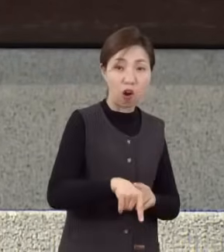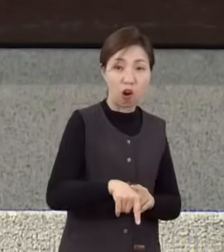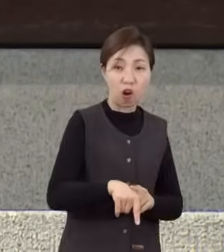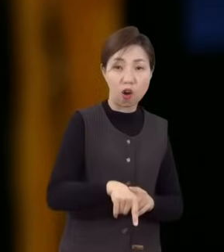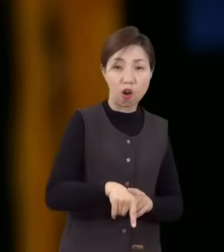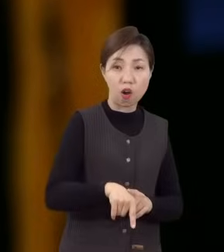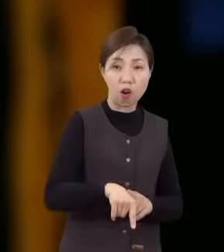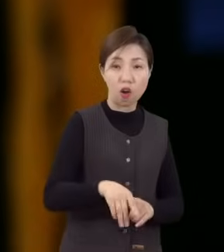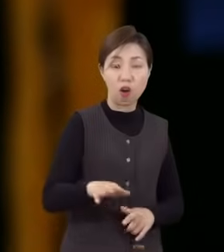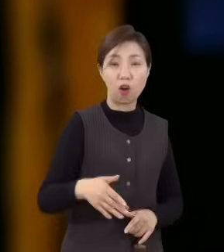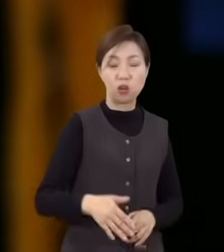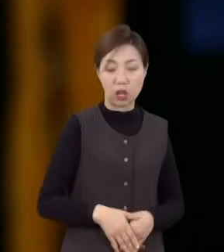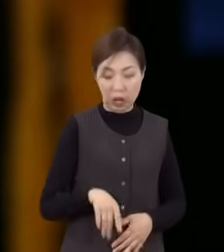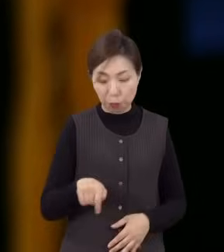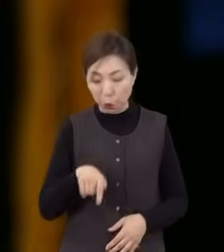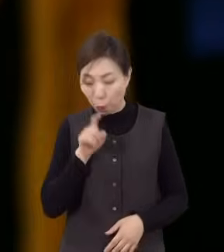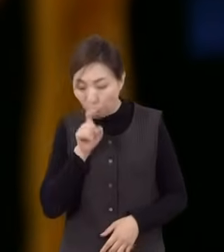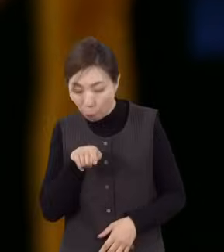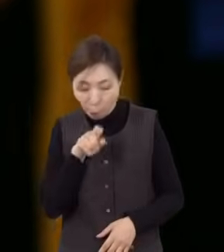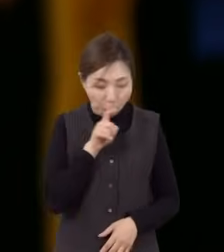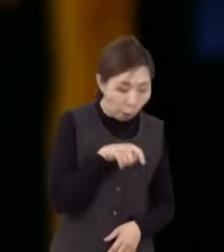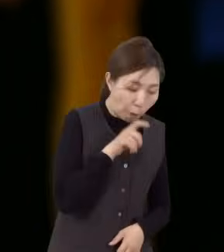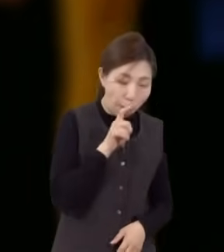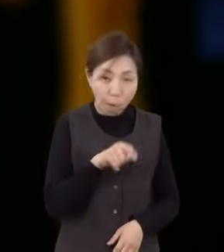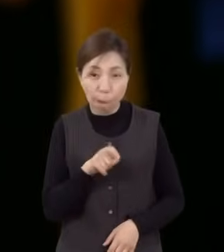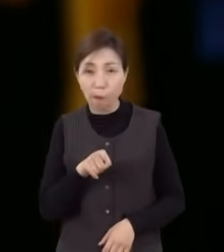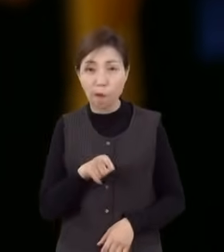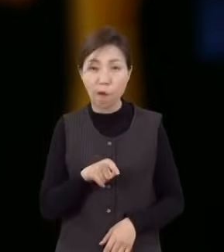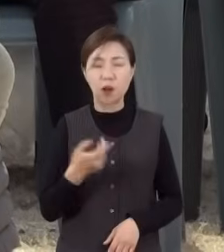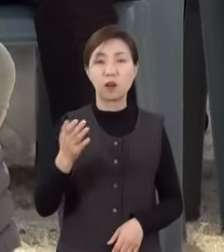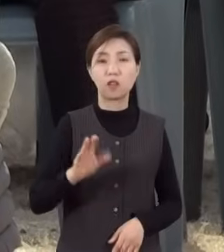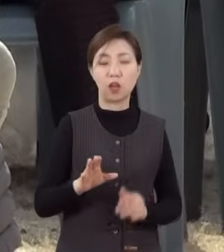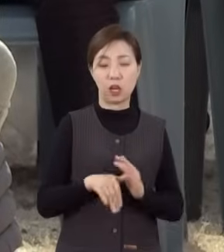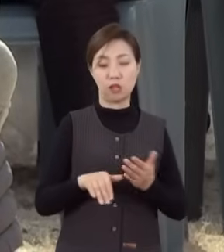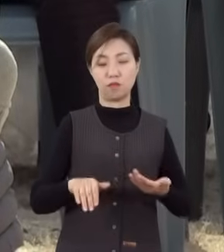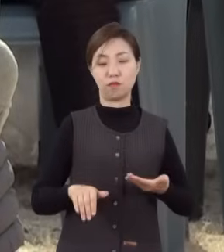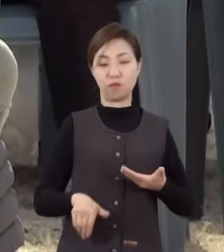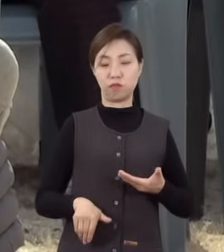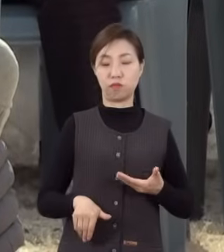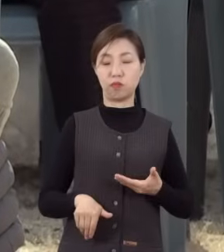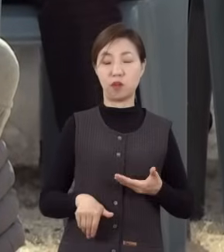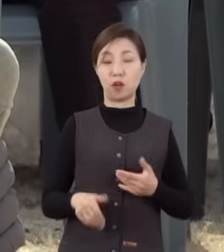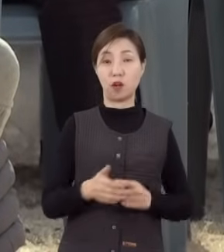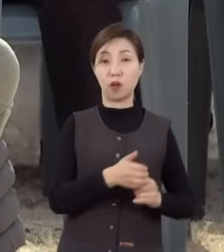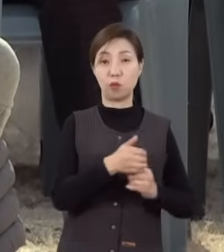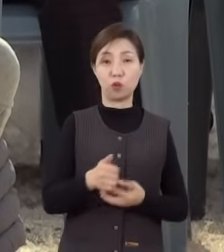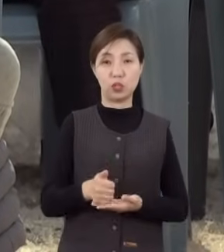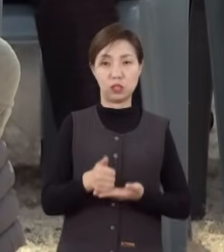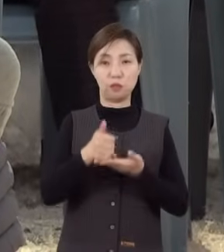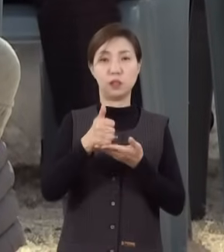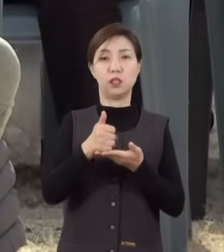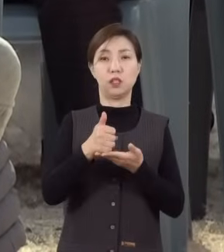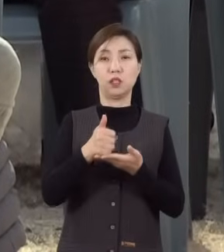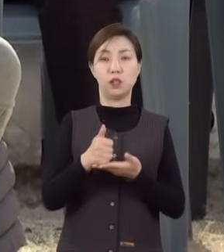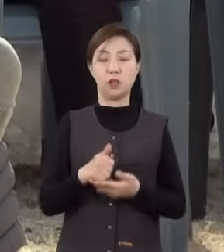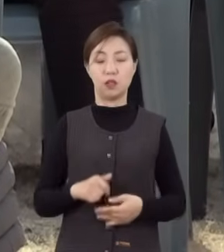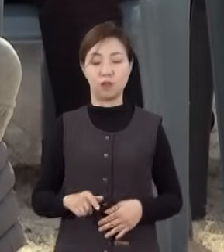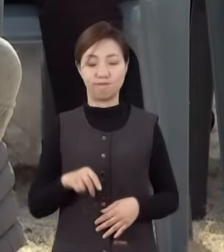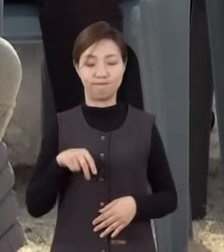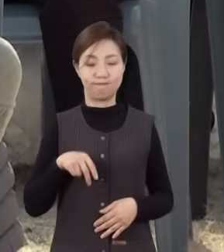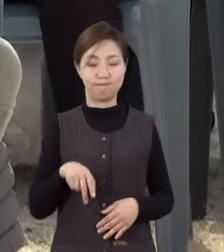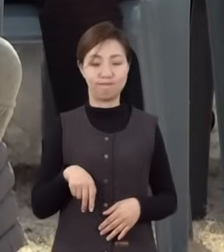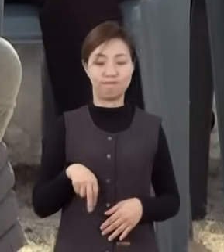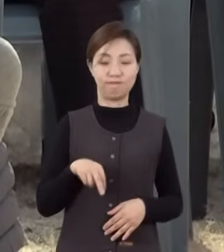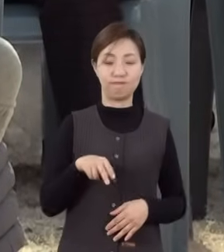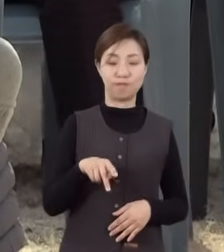날개짓을 하면서 공포에 떨면서 그때 석가모니 부처님이 지나가면서